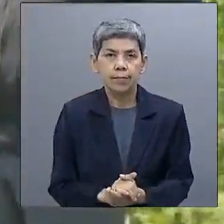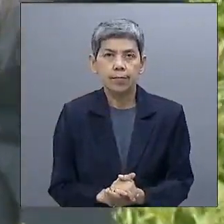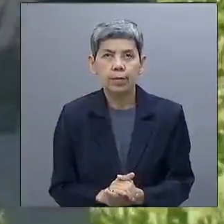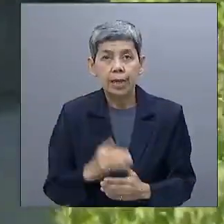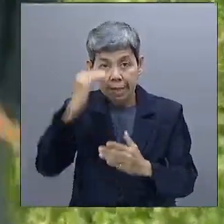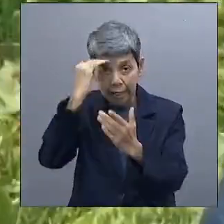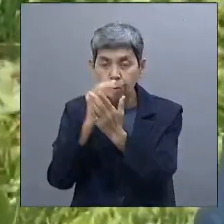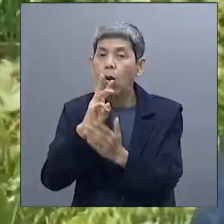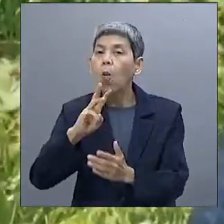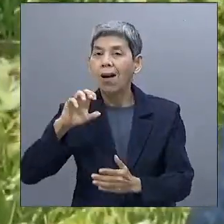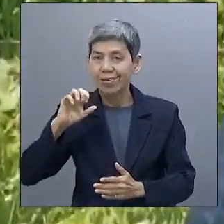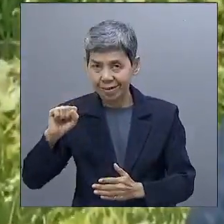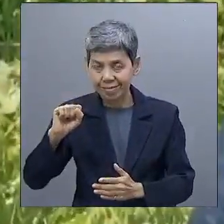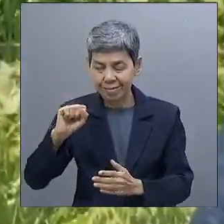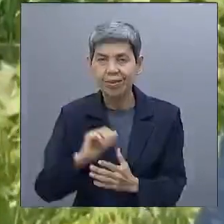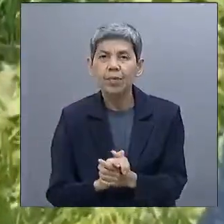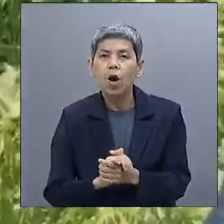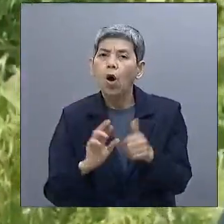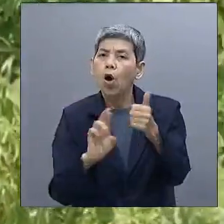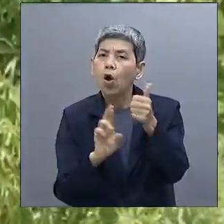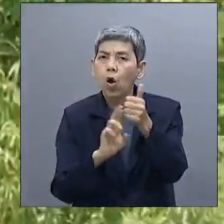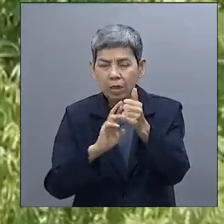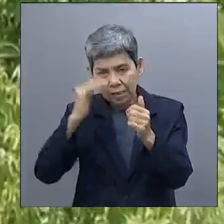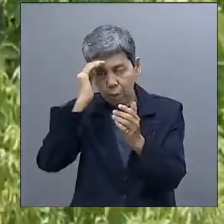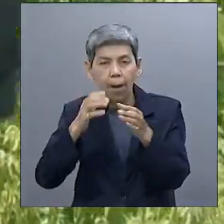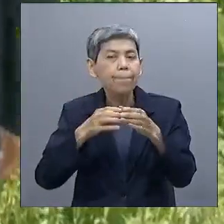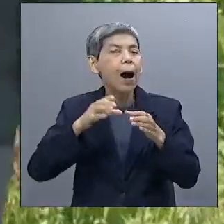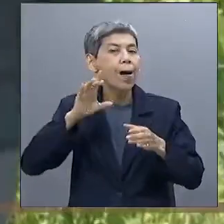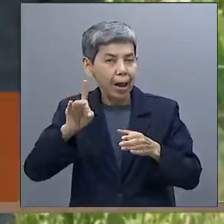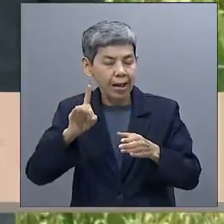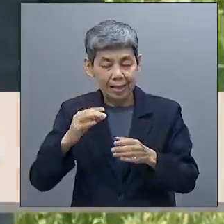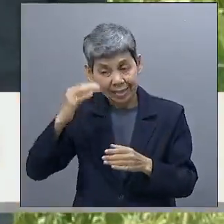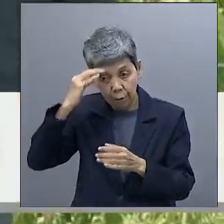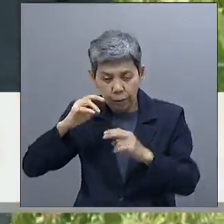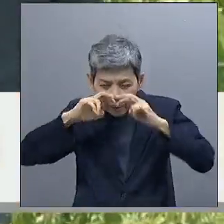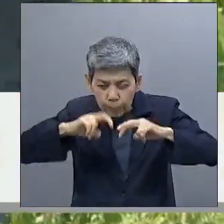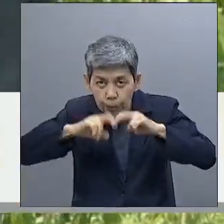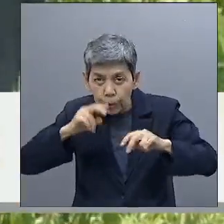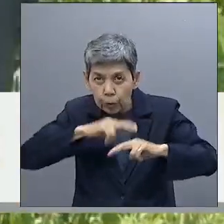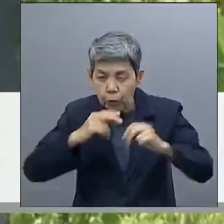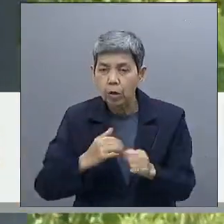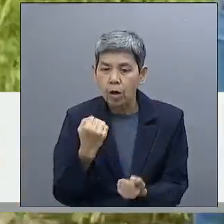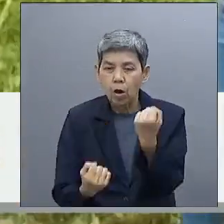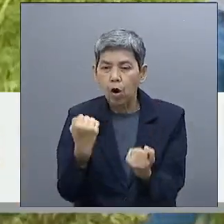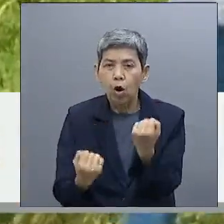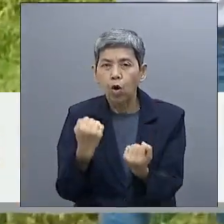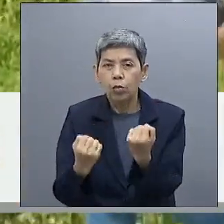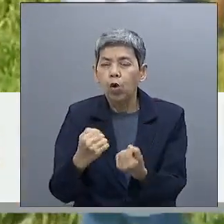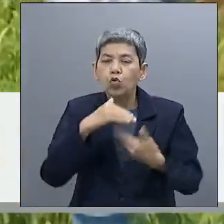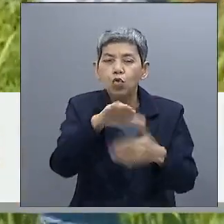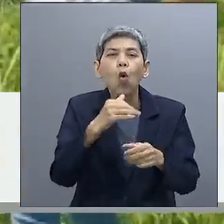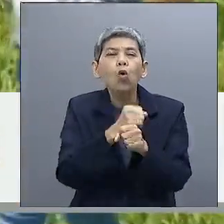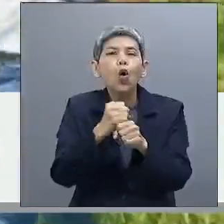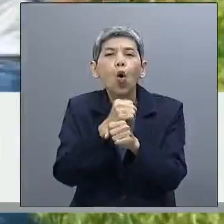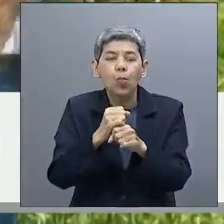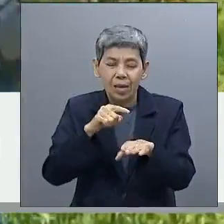พร้อมตำรวจตรีวสันต์เตชะอัครเกษมรองผู้บัญชาการตำรวจภาค 8พร้อมกับตำรวจชุดคลี่คลายคดียิงรถส่งนมเป็นเหตุให้ภรรยาคน